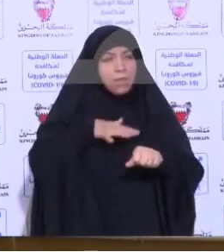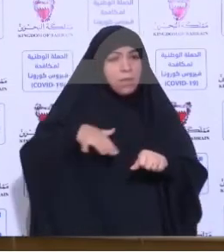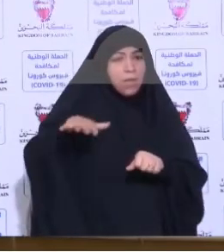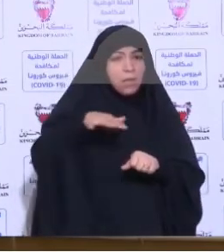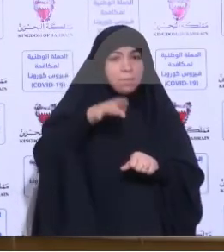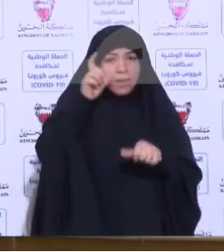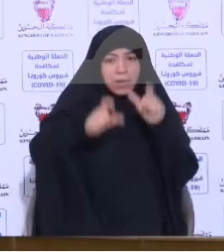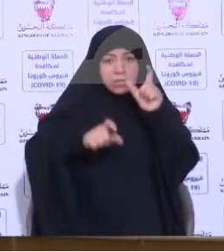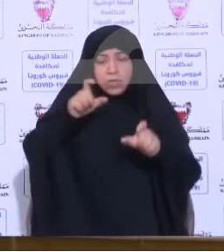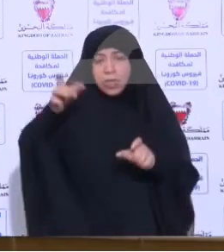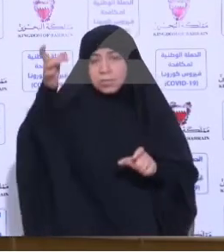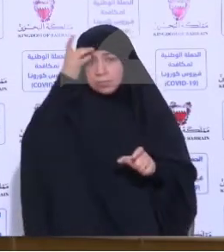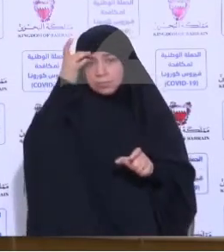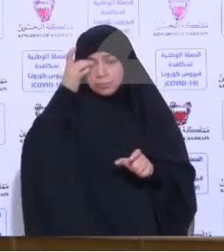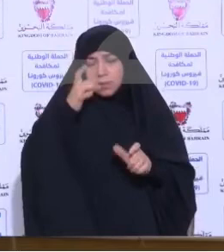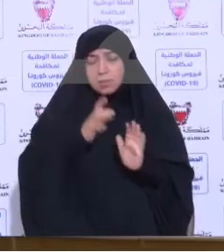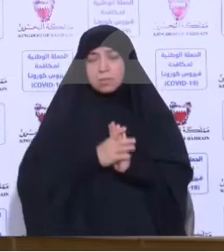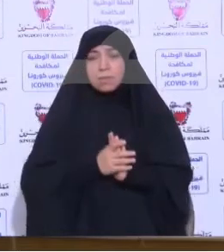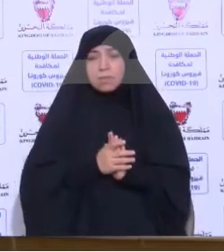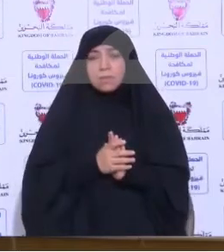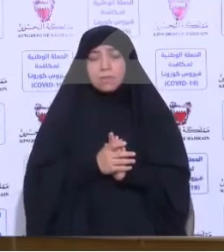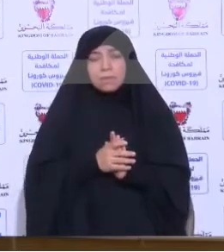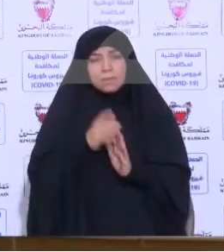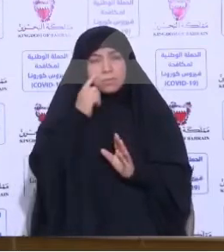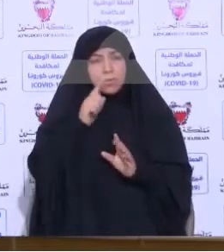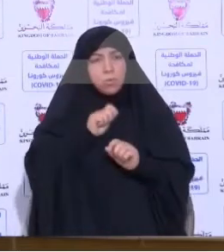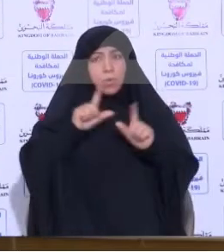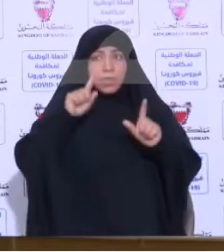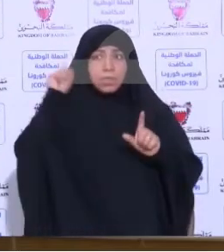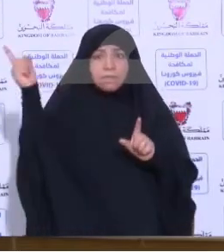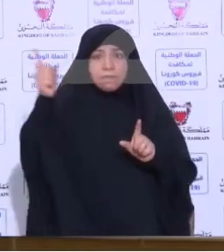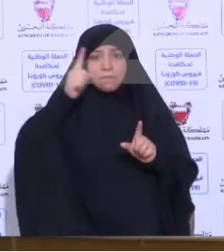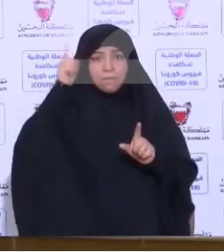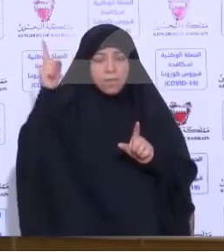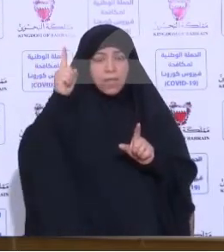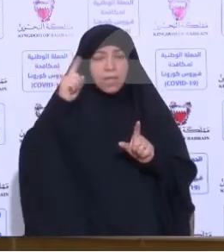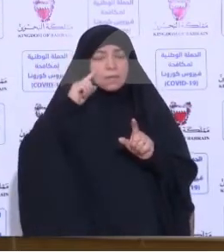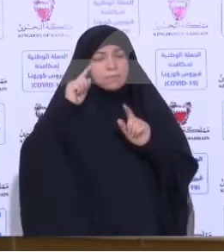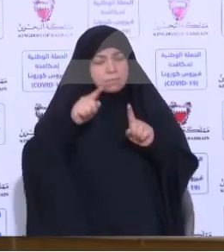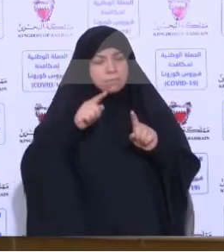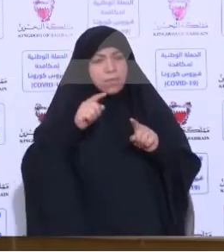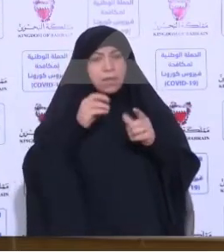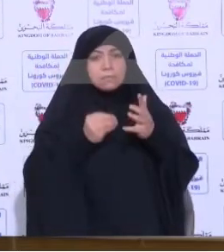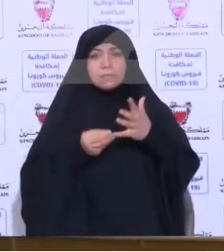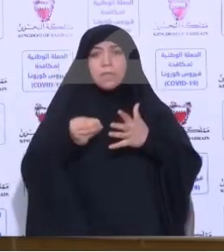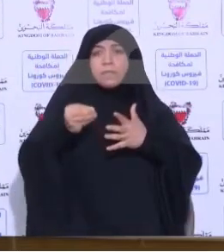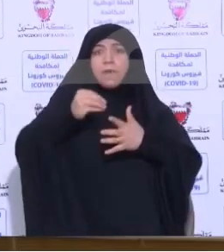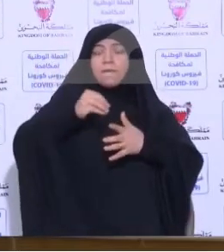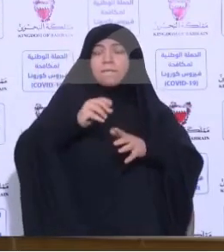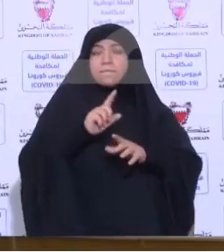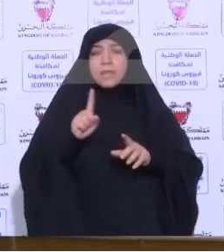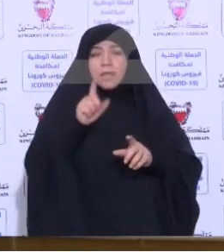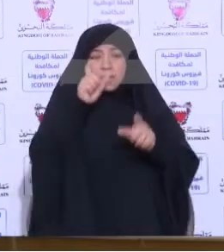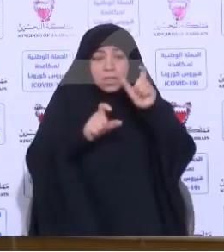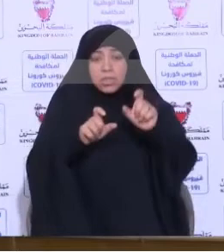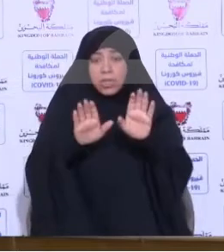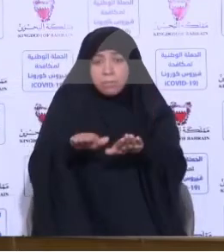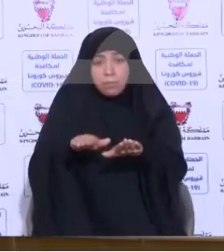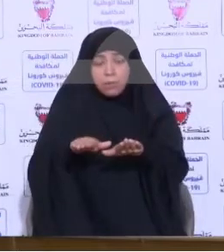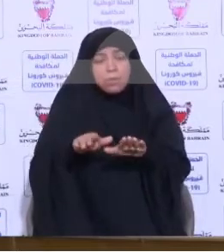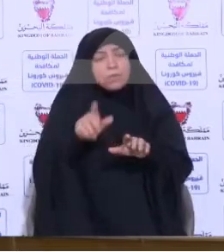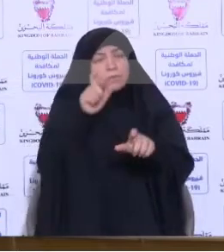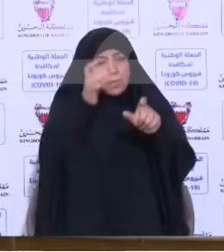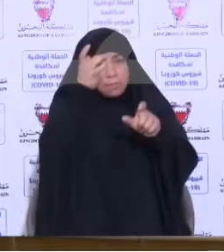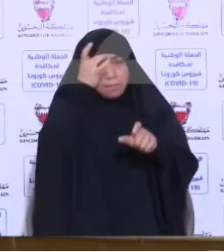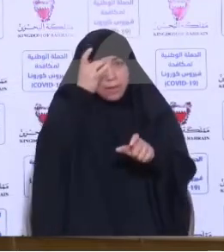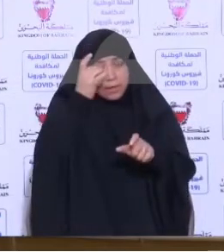الحالات. أكدت المعايير الدولية على أهمية عدم تضاعف أعداد الحالات القائمة